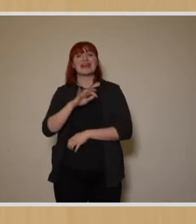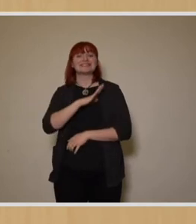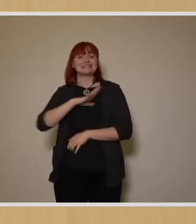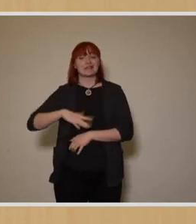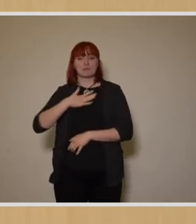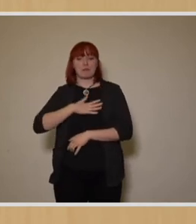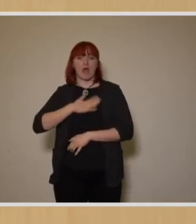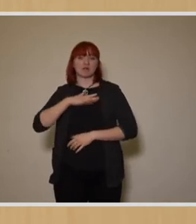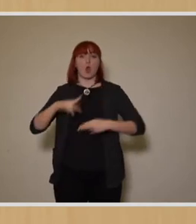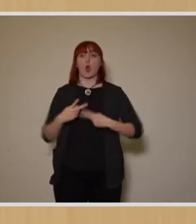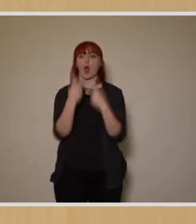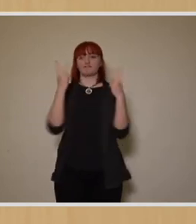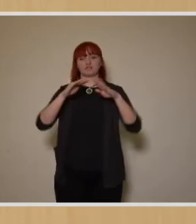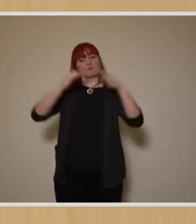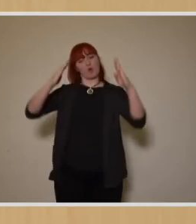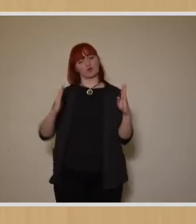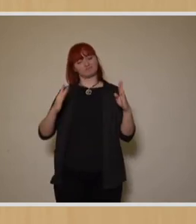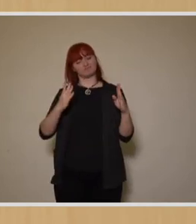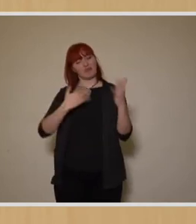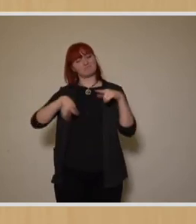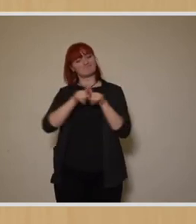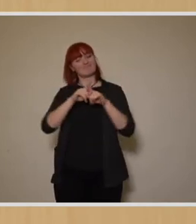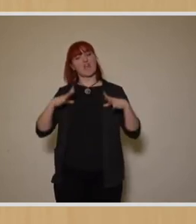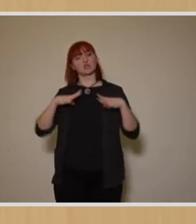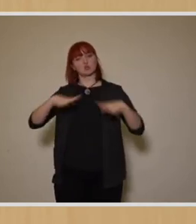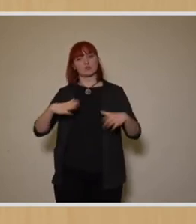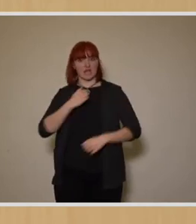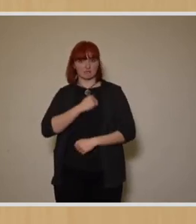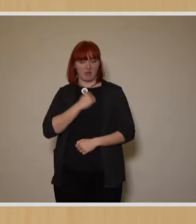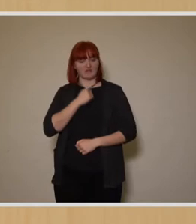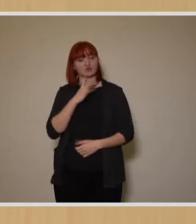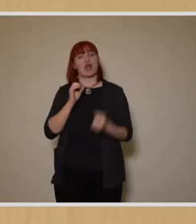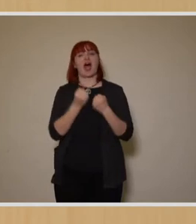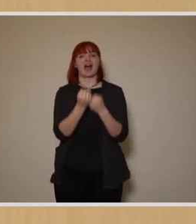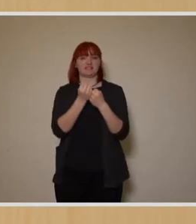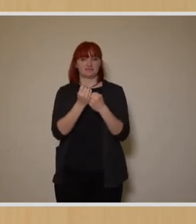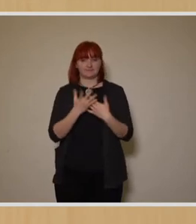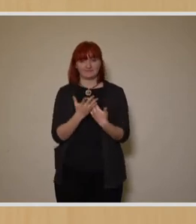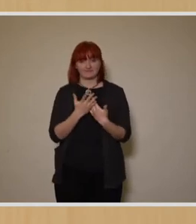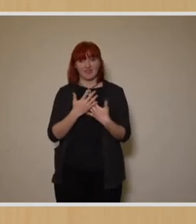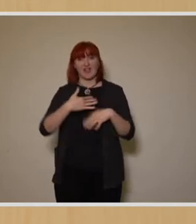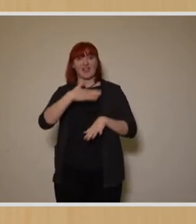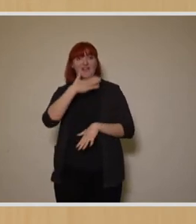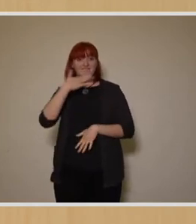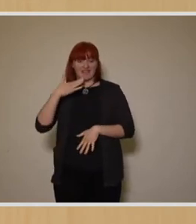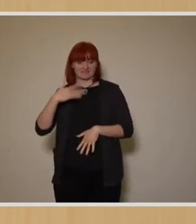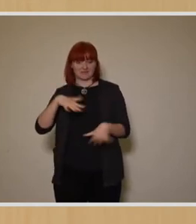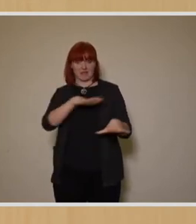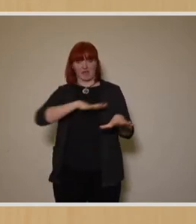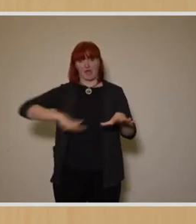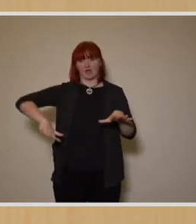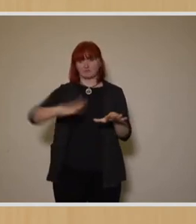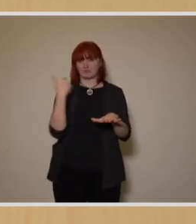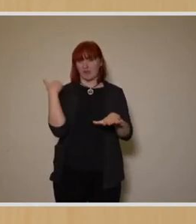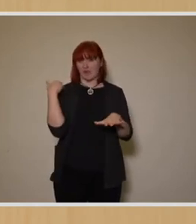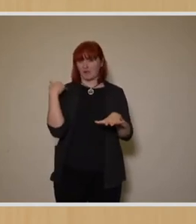Gebäude, vorzugsweise als Gesundheitsbad, erhalten. Wenn die Wasserfläche, wie Dr. Lames in der